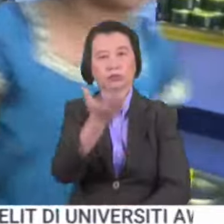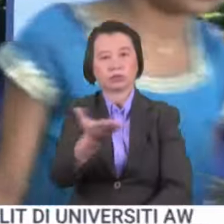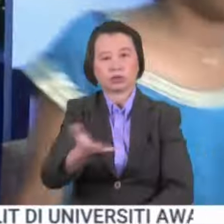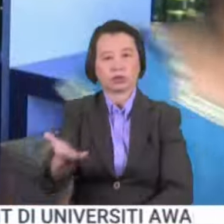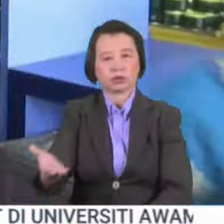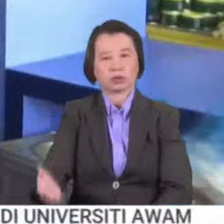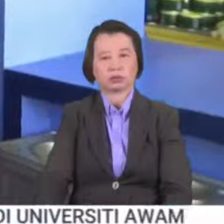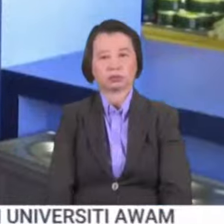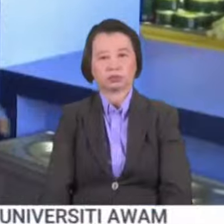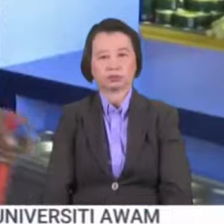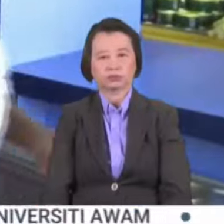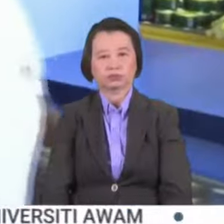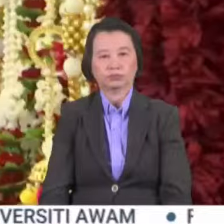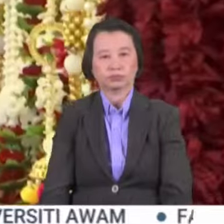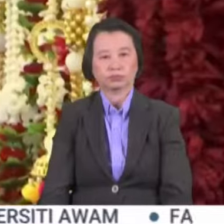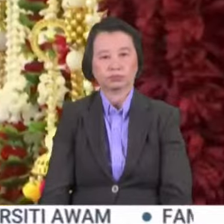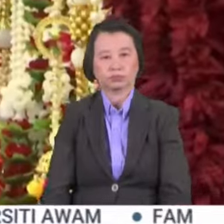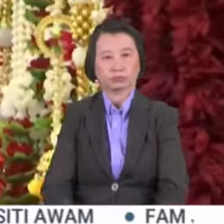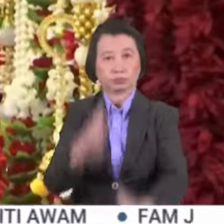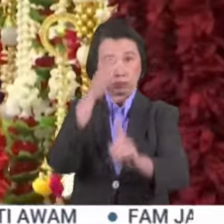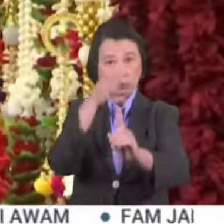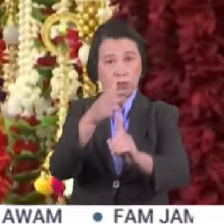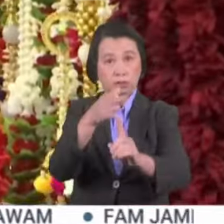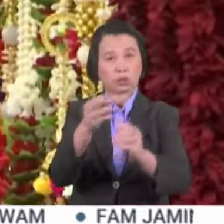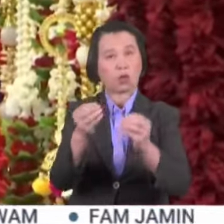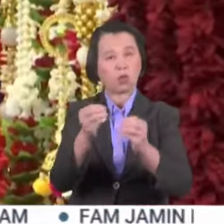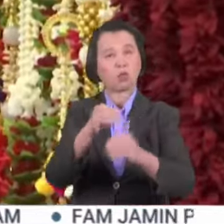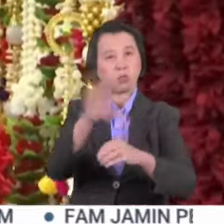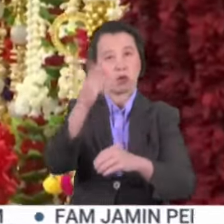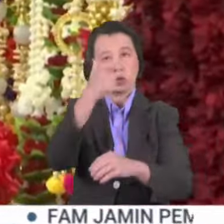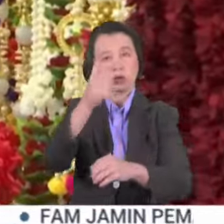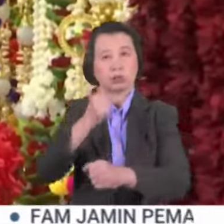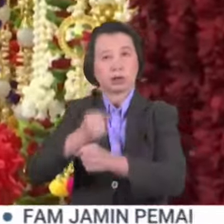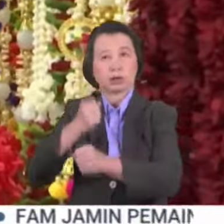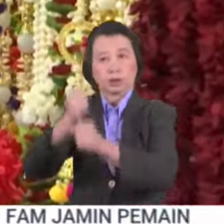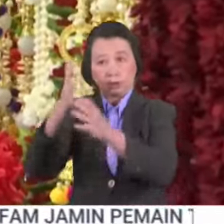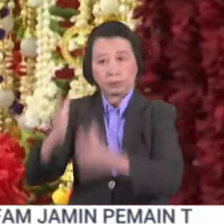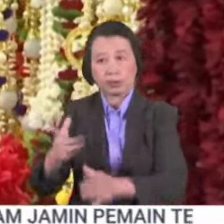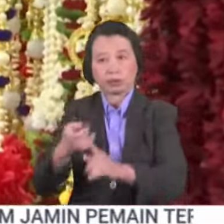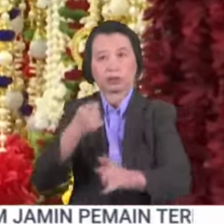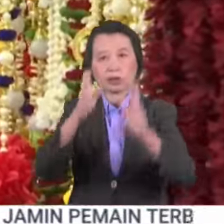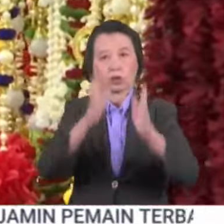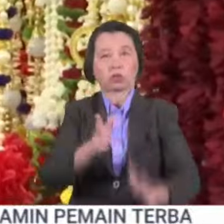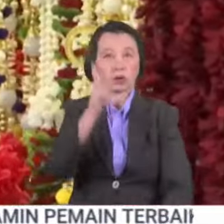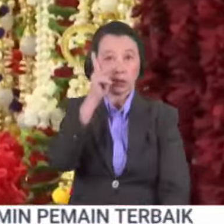sini. Dia targeting more sebab pekerja-pekerja yang selalunya